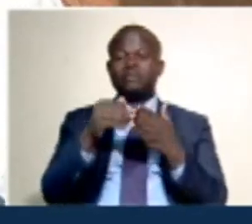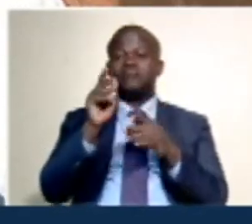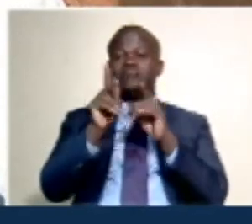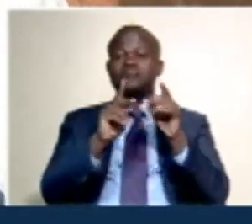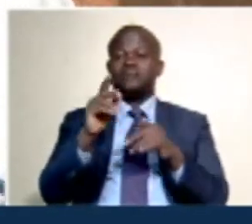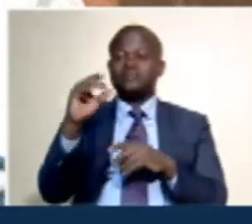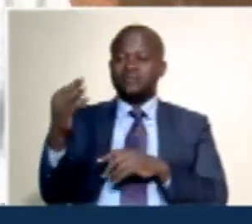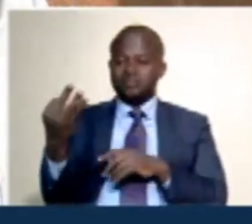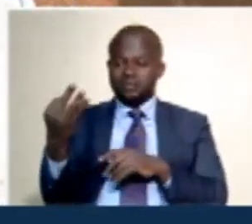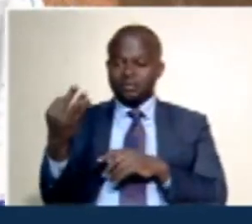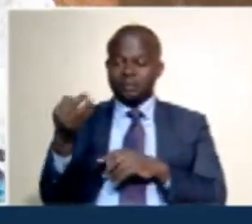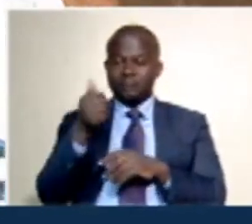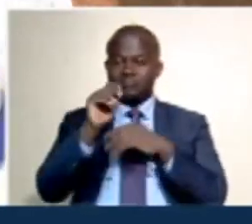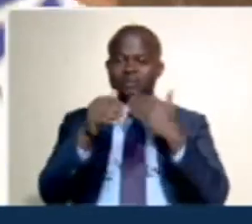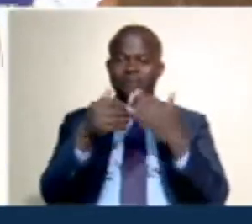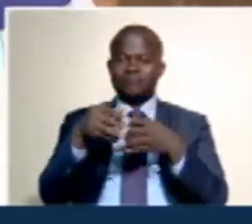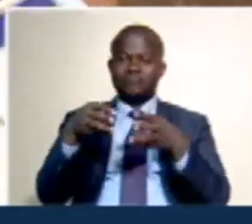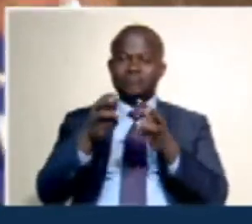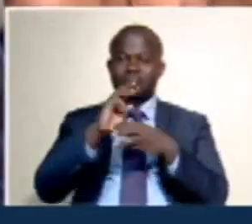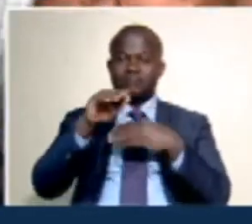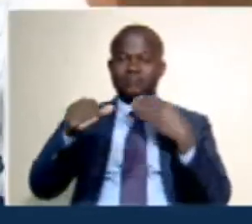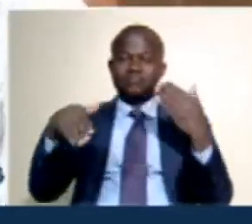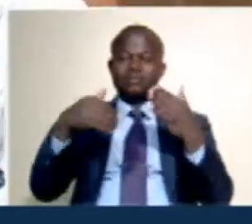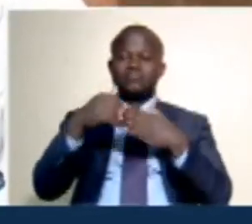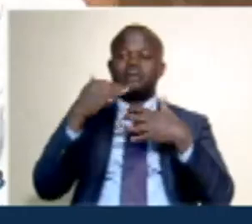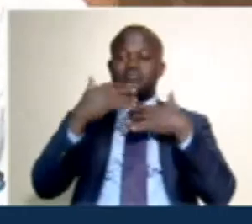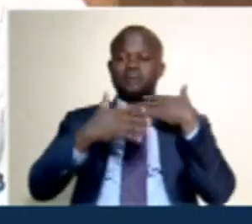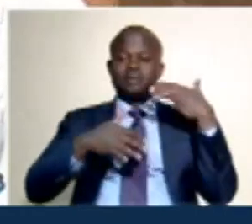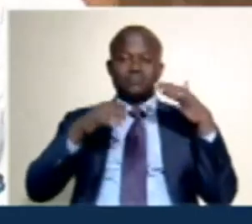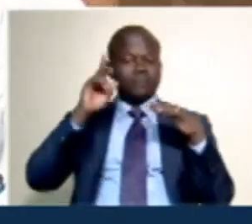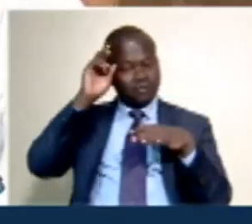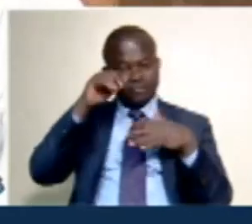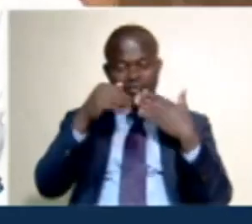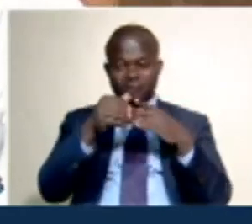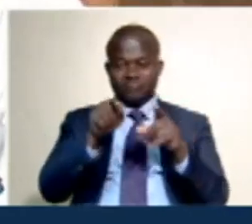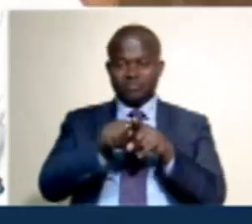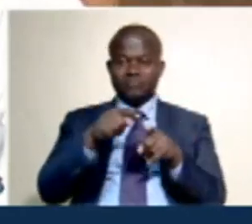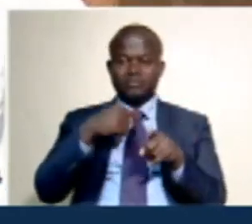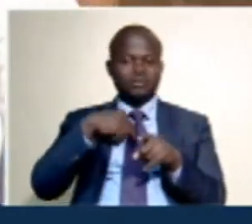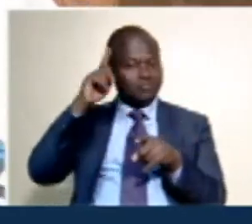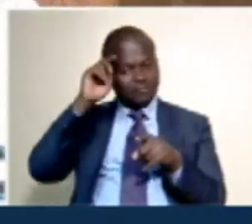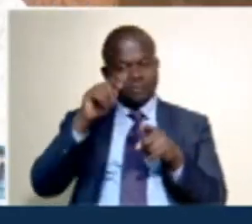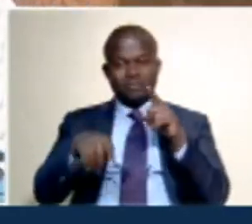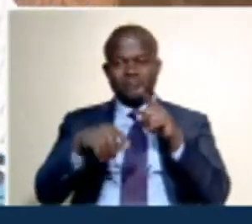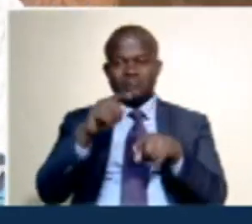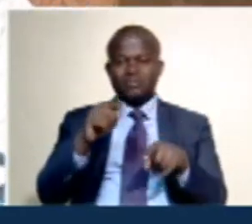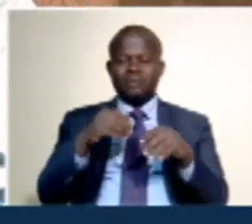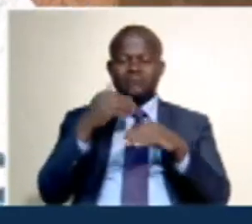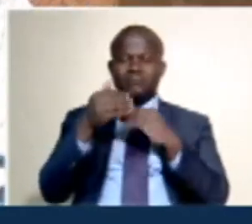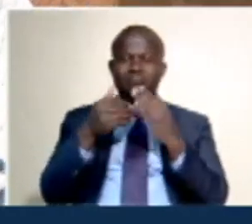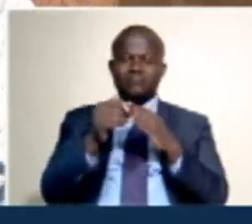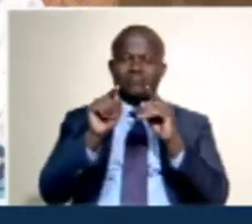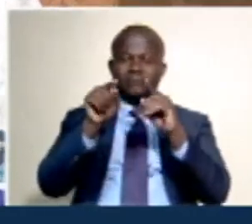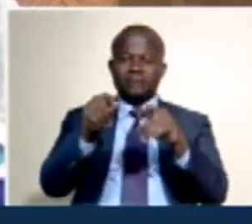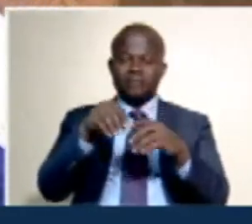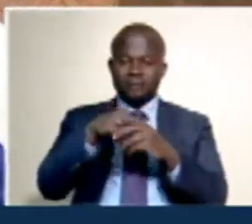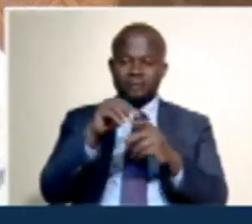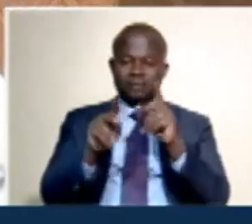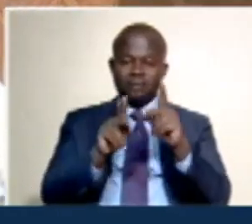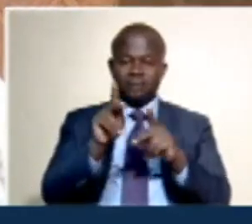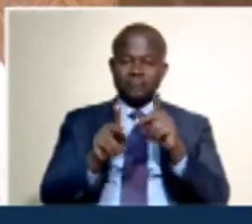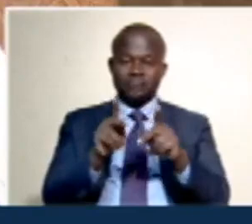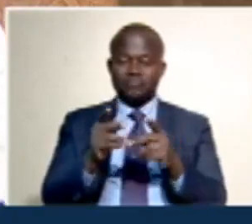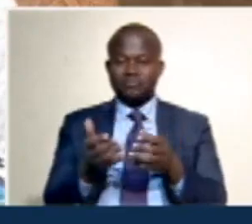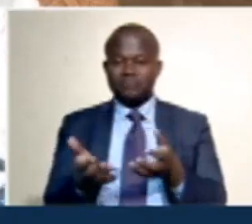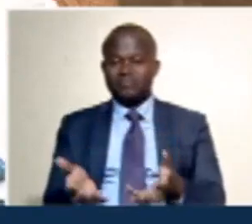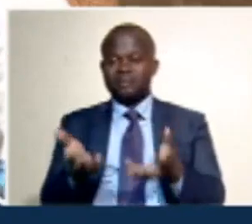nk'abantu nka batatu ariko ku buryo hose nari nabaye amaraso numvaga yuko mbese nanjye bavuga yuko banyishe noneho hakajya bazamo abantu bakajya